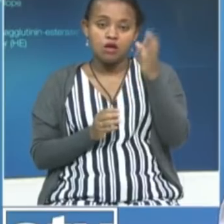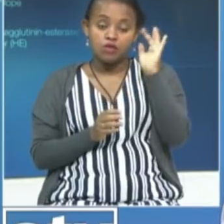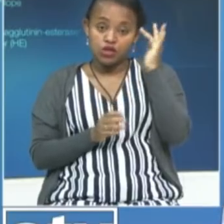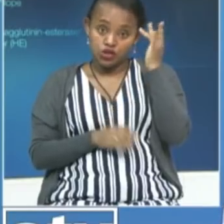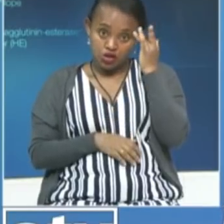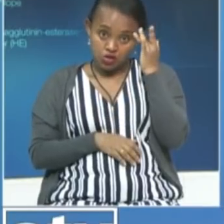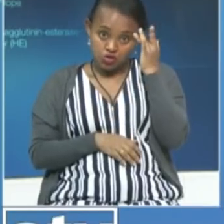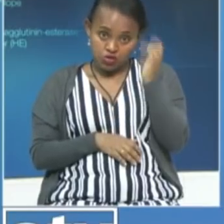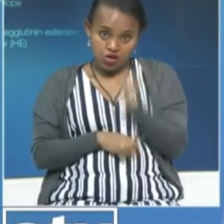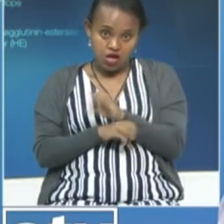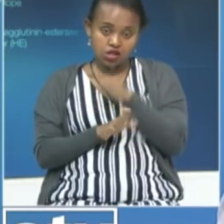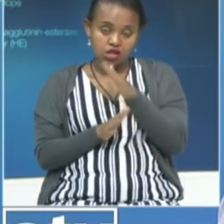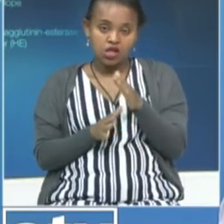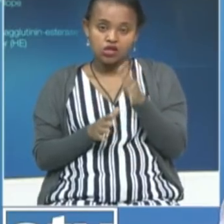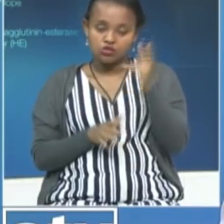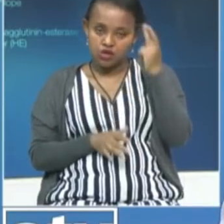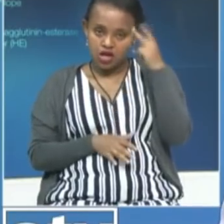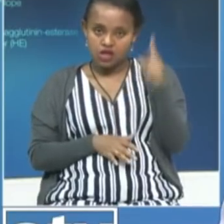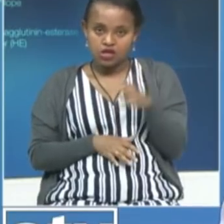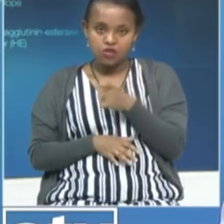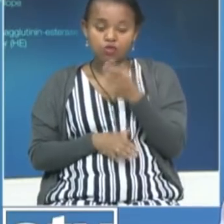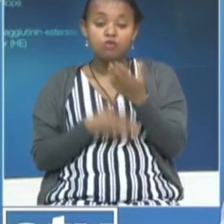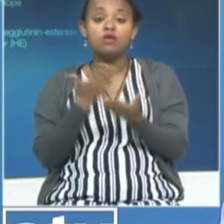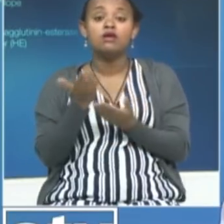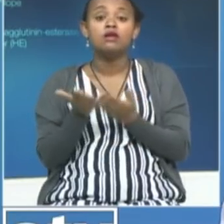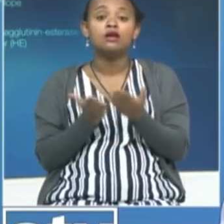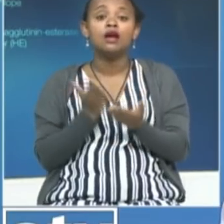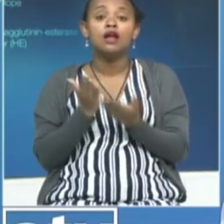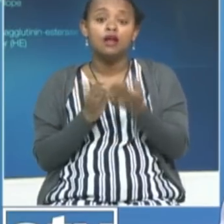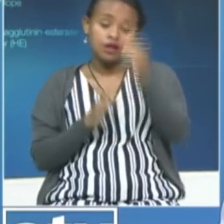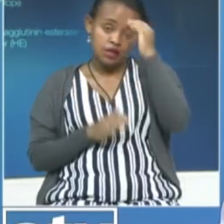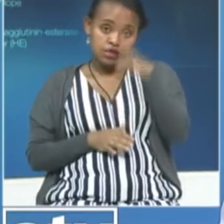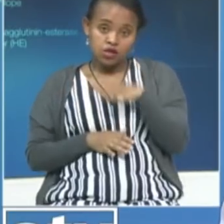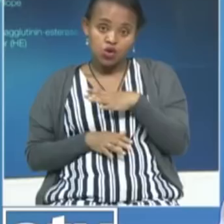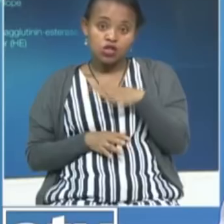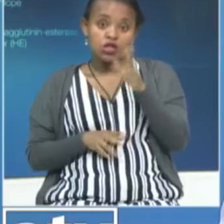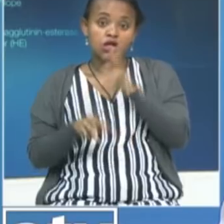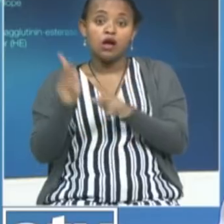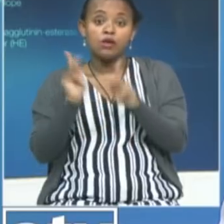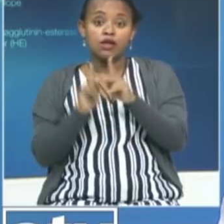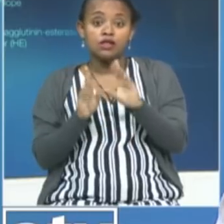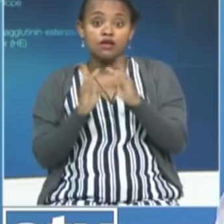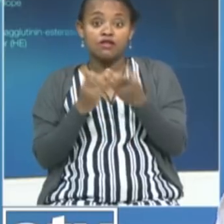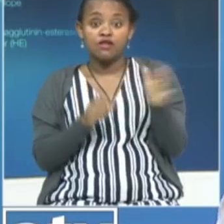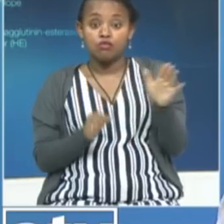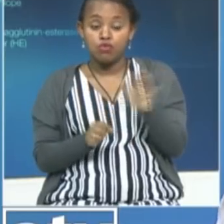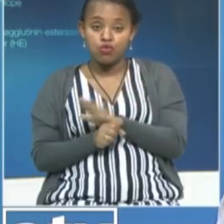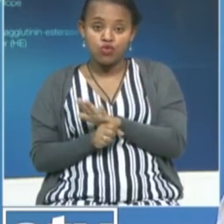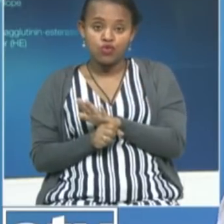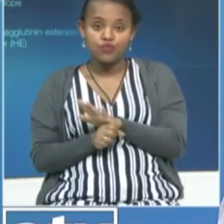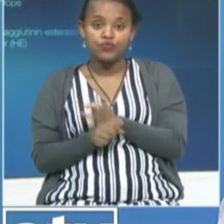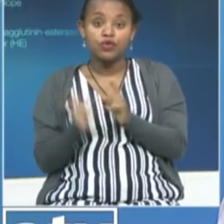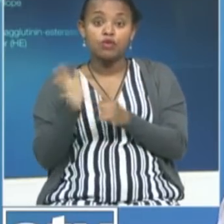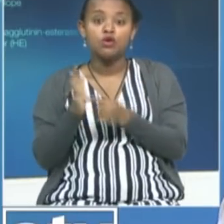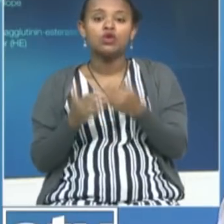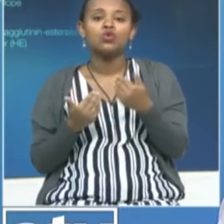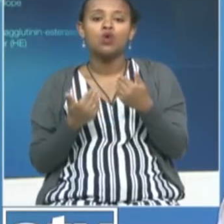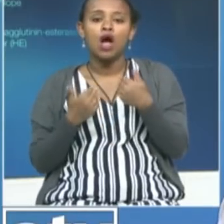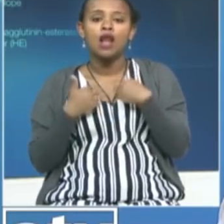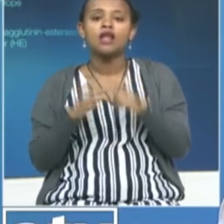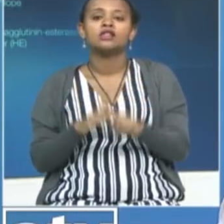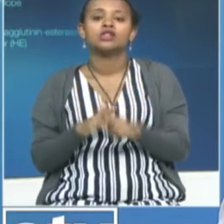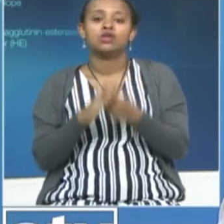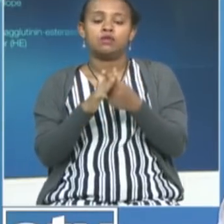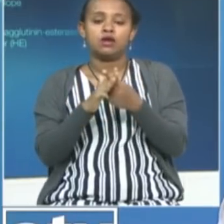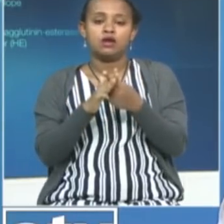መንስኤ ስለሚሆን እንግዲህ የምንገለገል ሰዎች ማህበረሰብ ክፍል በሙሉ ምልክቱ ካለ